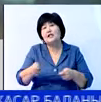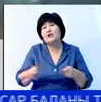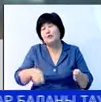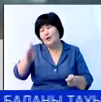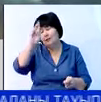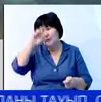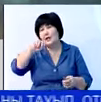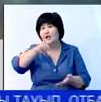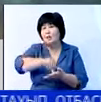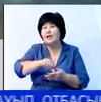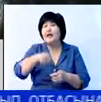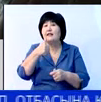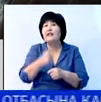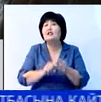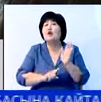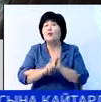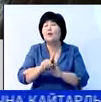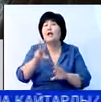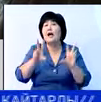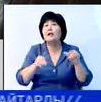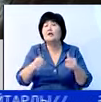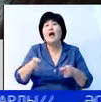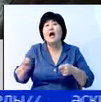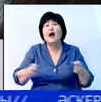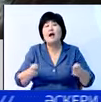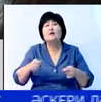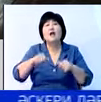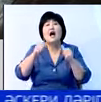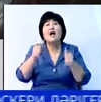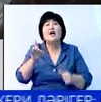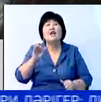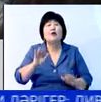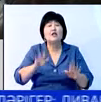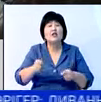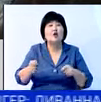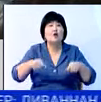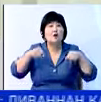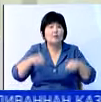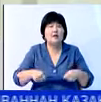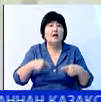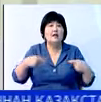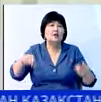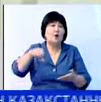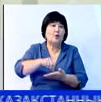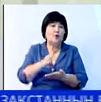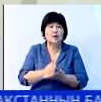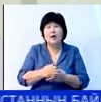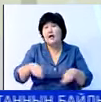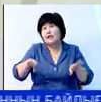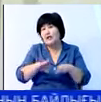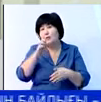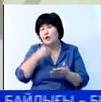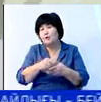мемлекеттік басқарудың негізгі буыны екенін ескеріле отырып, әкімшілік реформа жергілікті билікке елеулі өкілеттіктер берді. Дербес